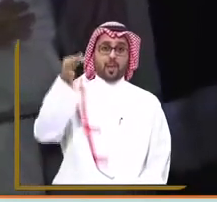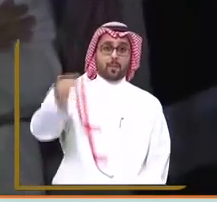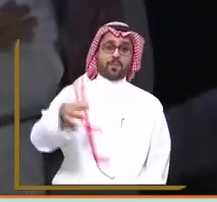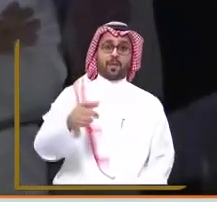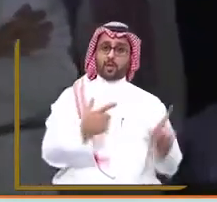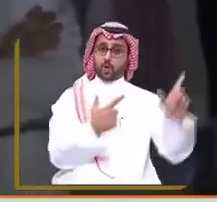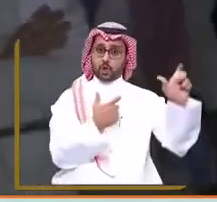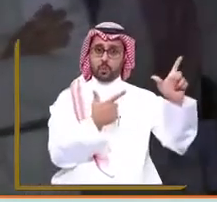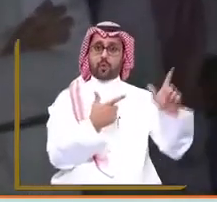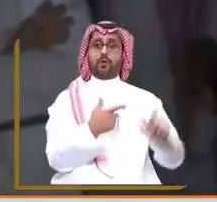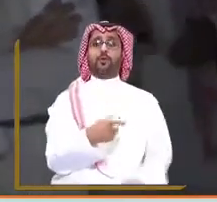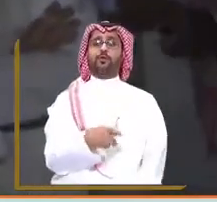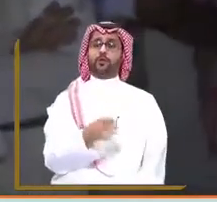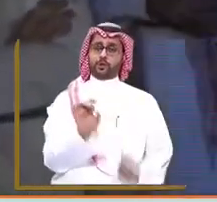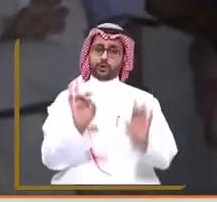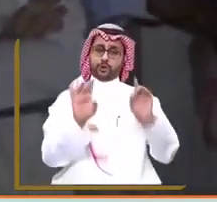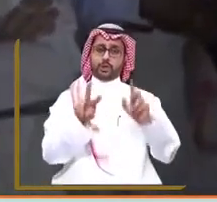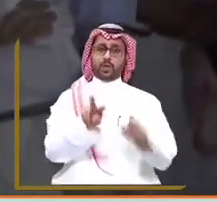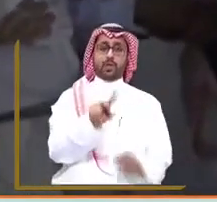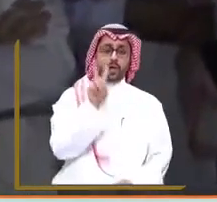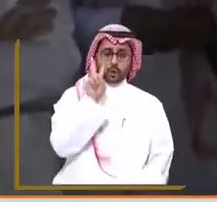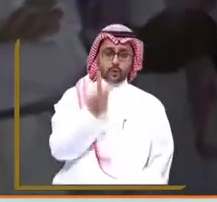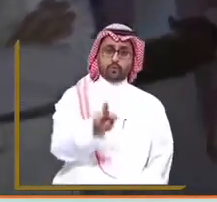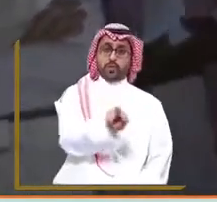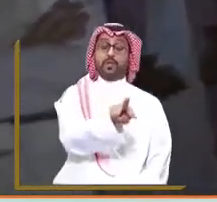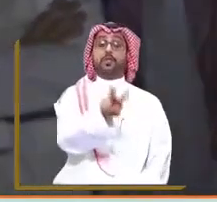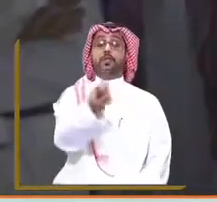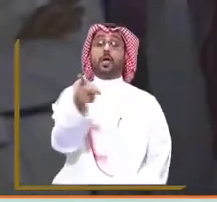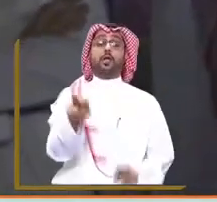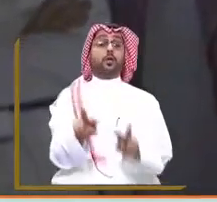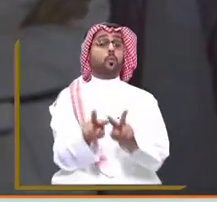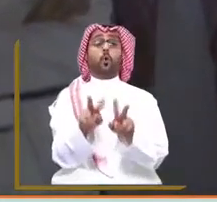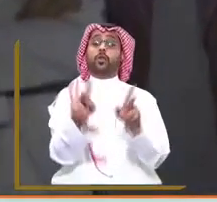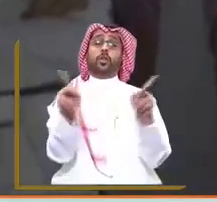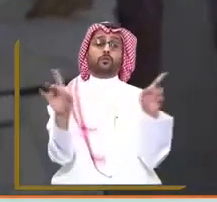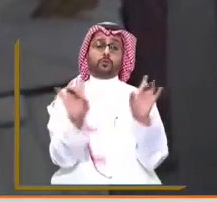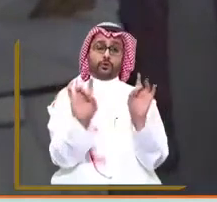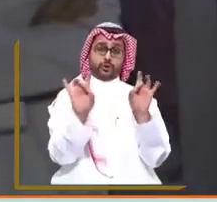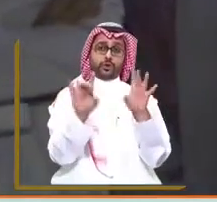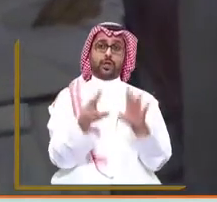تبوك ستشهد تغيير شامل، ورؤية